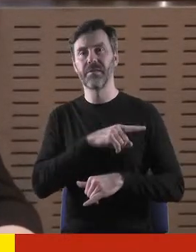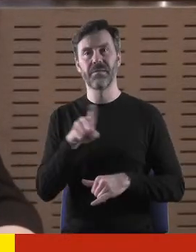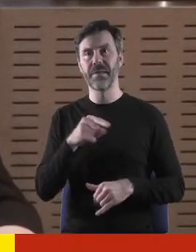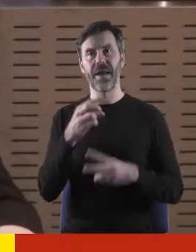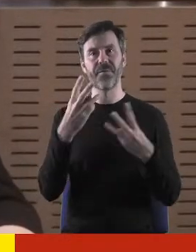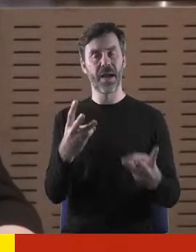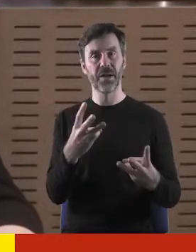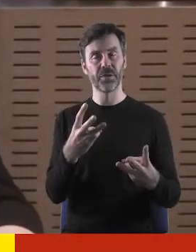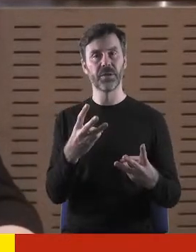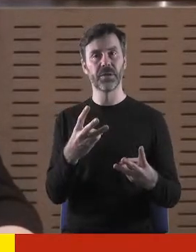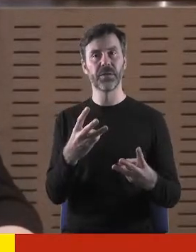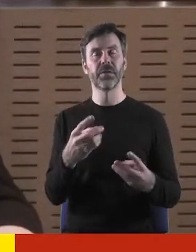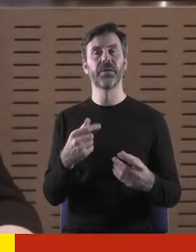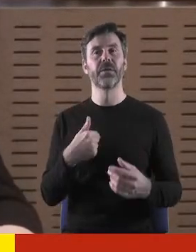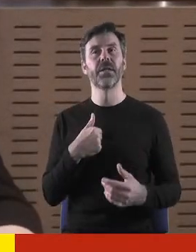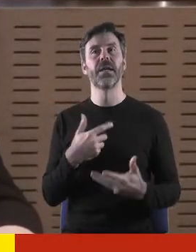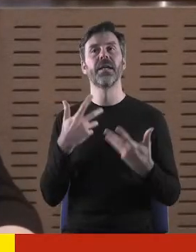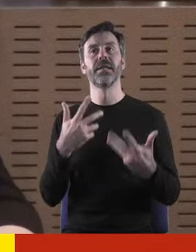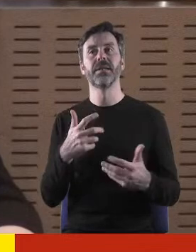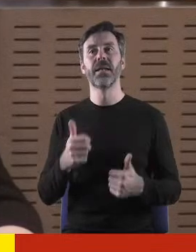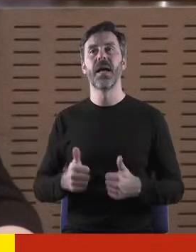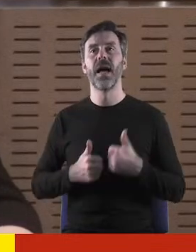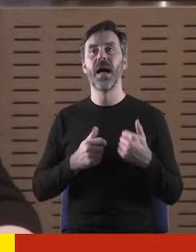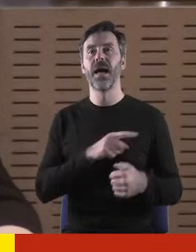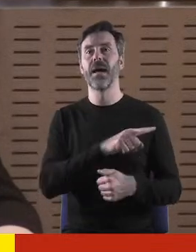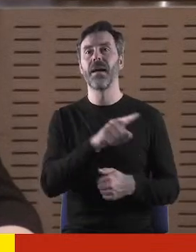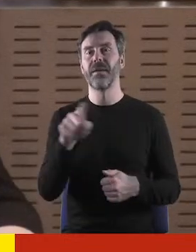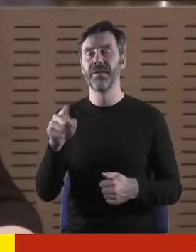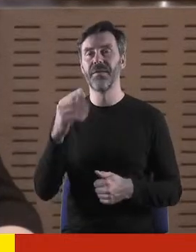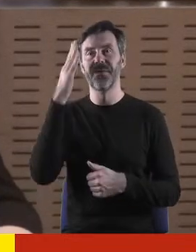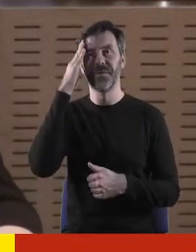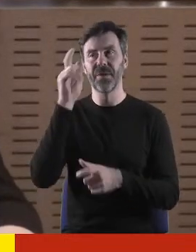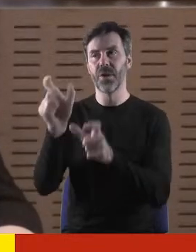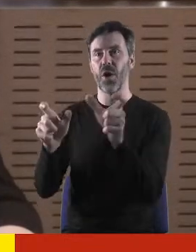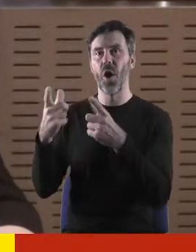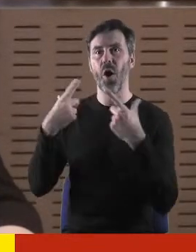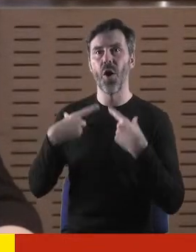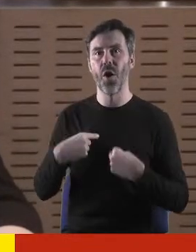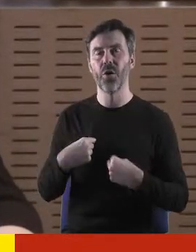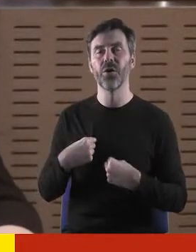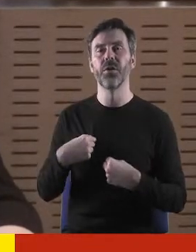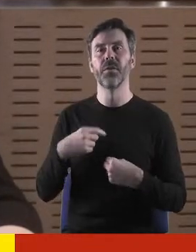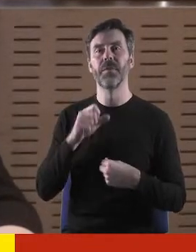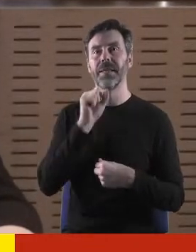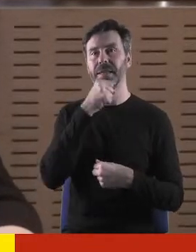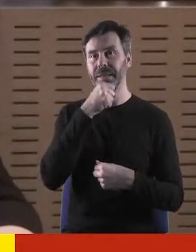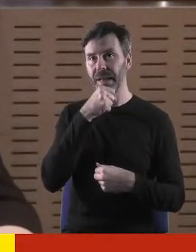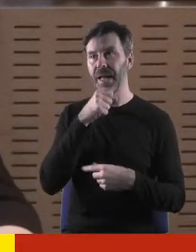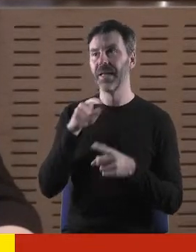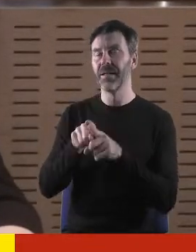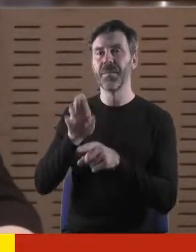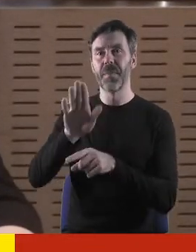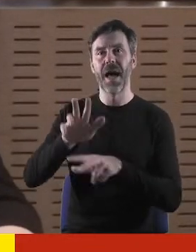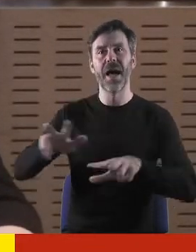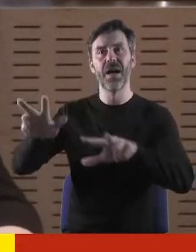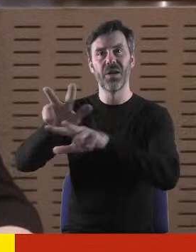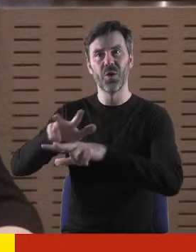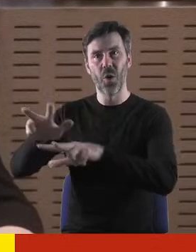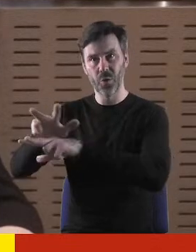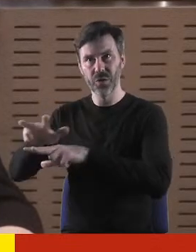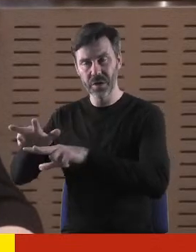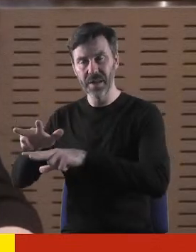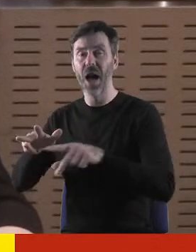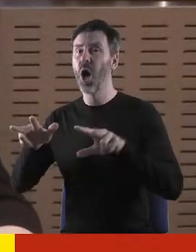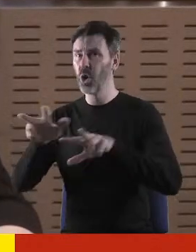ale pragnę, żebyście państwo też pamiętali o tym, że nasi seniorzy mają rodziny i rodziny naprawdę o swoich seniorów w